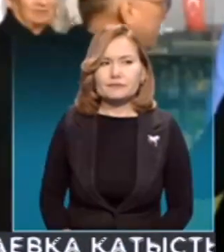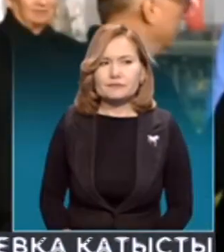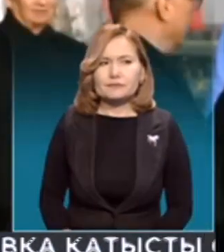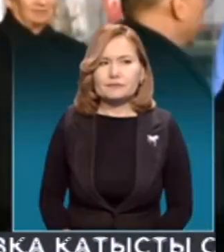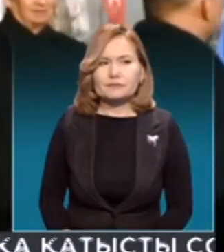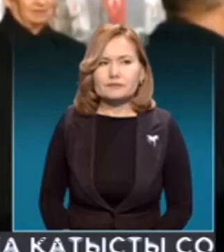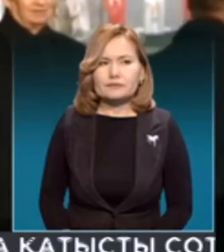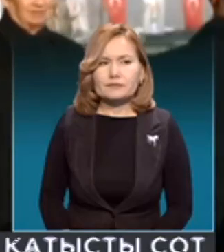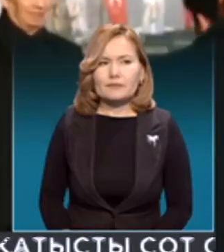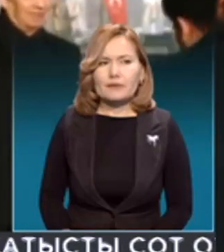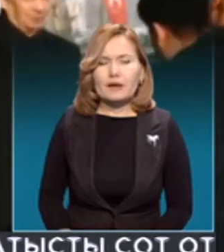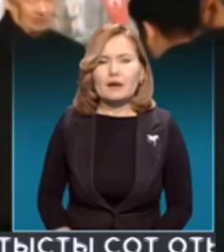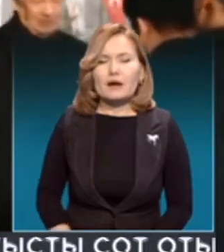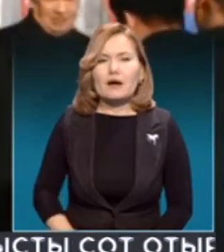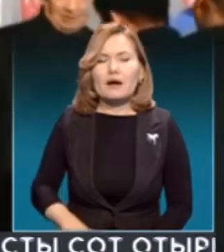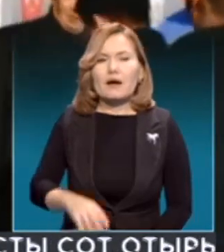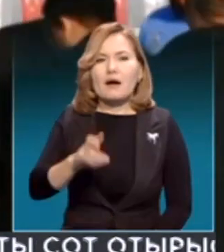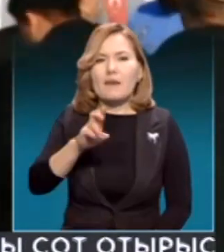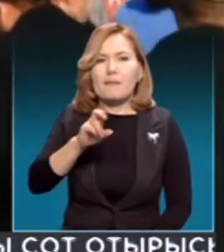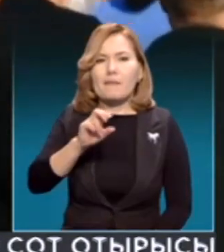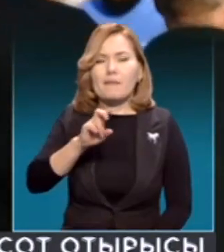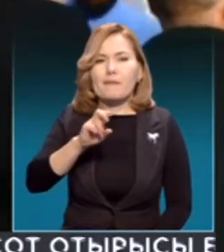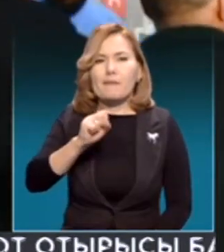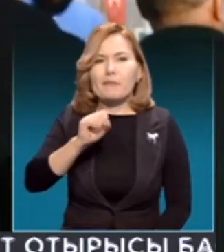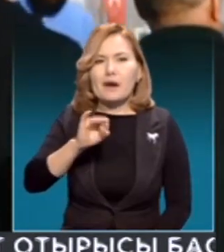Ахмет Байтұрсынұлы атамыздың ескерткішін